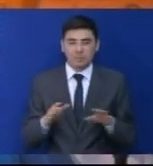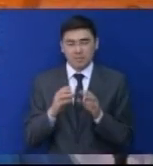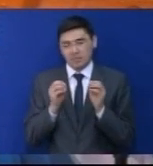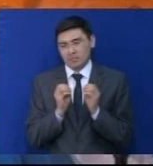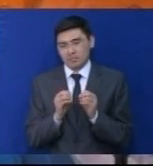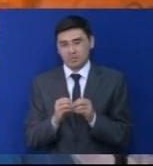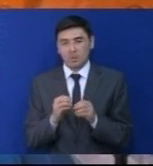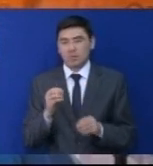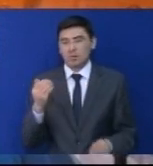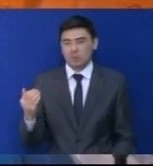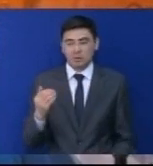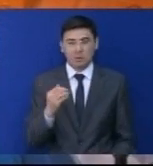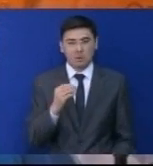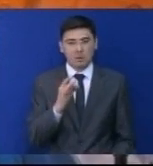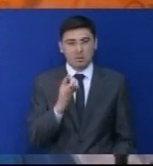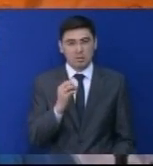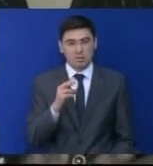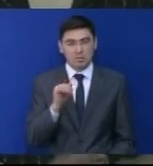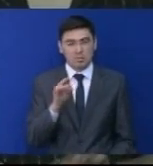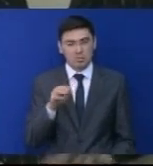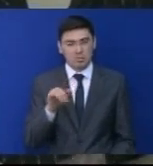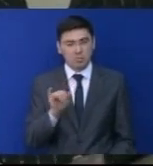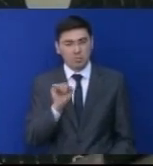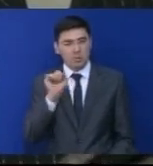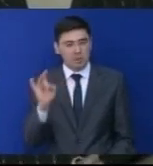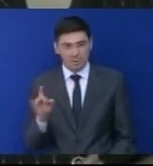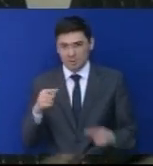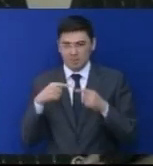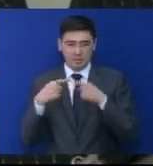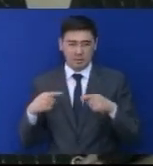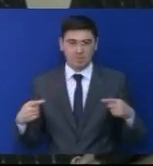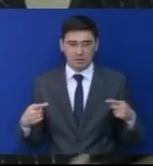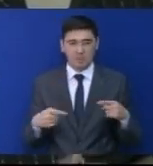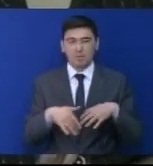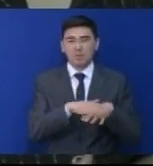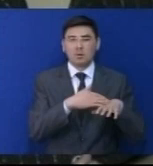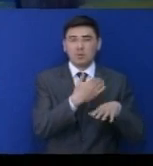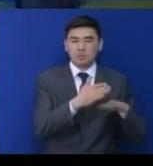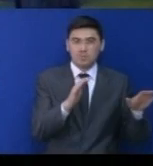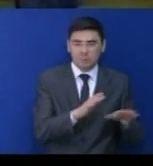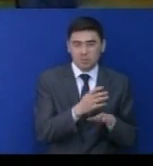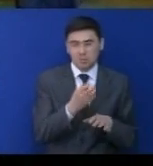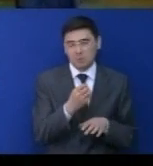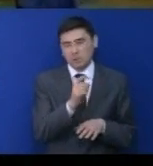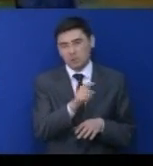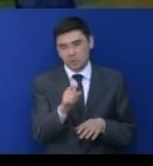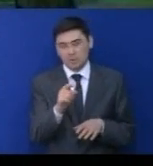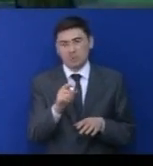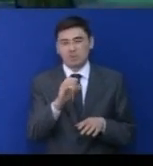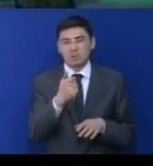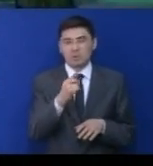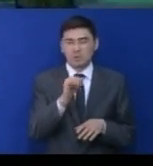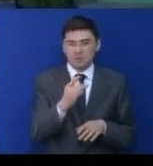Оның репертуары өте кең, ауқымды. Қазақтың халық әндерін, қазақ халық композиторларының және қазіргі сазгерлердің туындыларынан